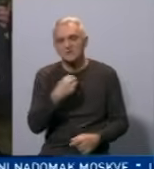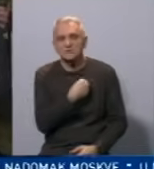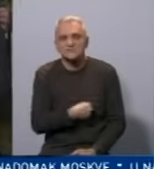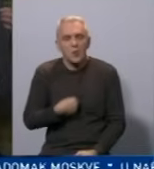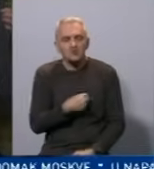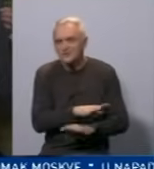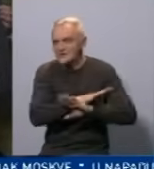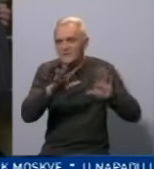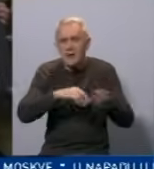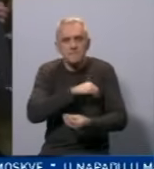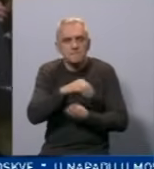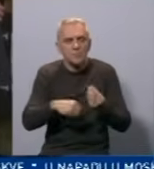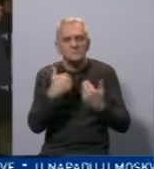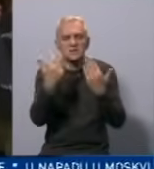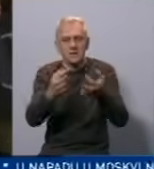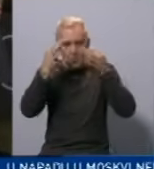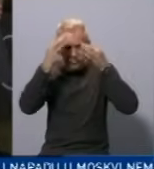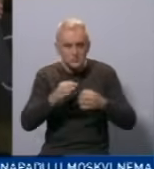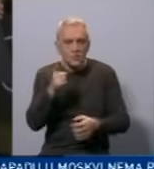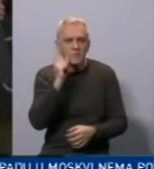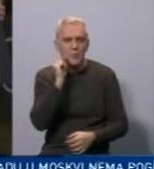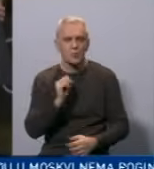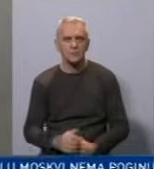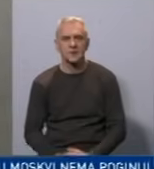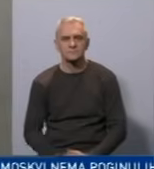saučešće svim porodicama i odati počast ovim ljudima.